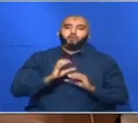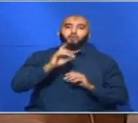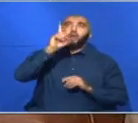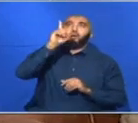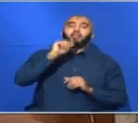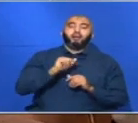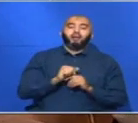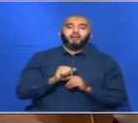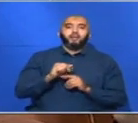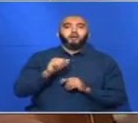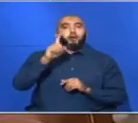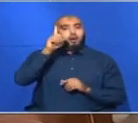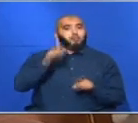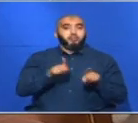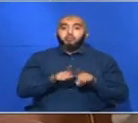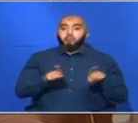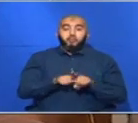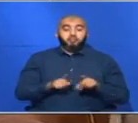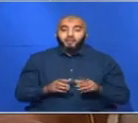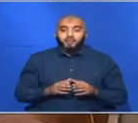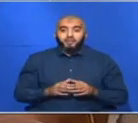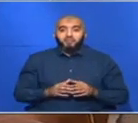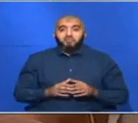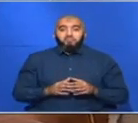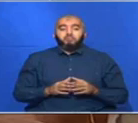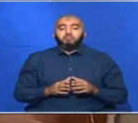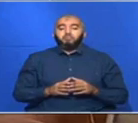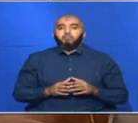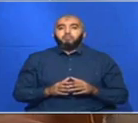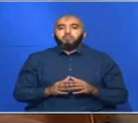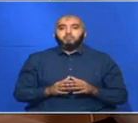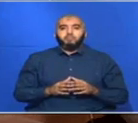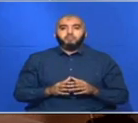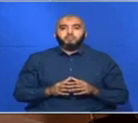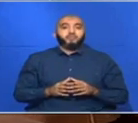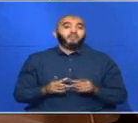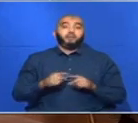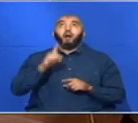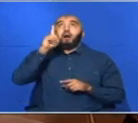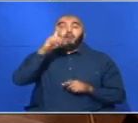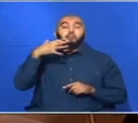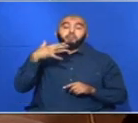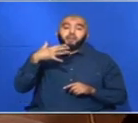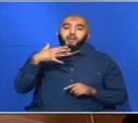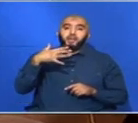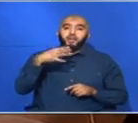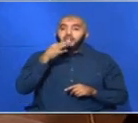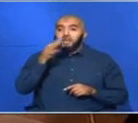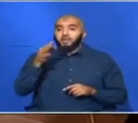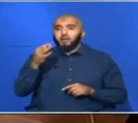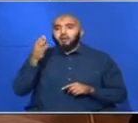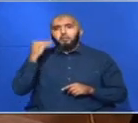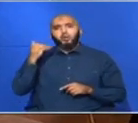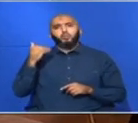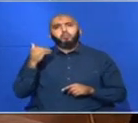نفسي ولعلكم تلاحظون ان المولى عز وجل يذكرك في الملا الاعلى يقول قائل